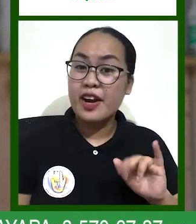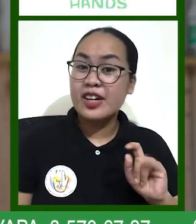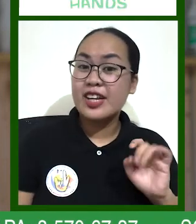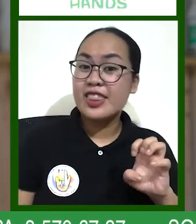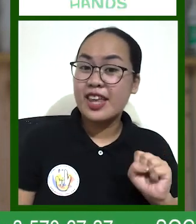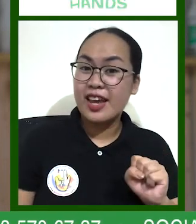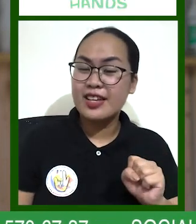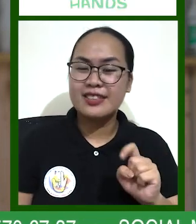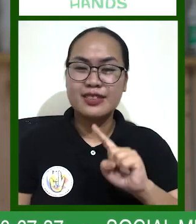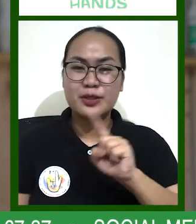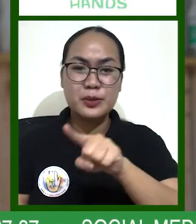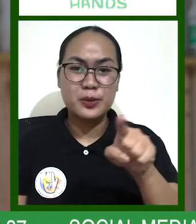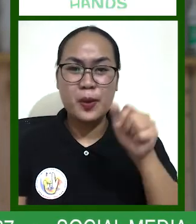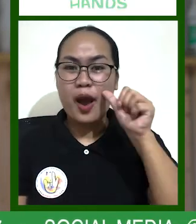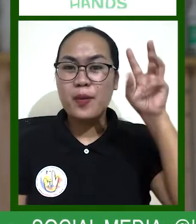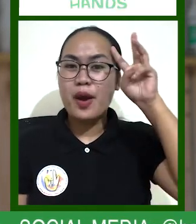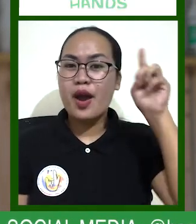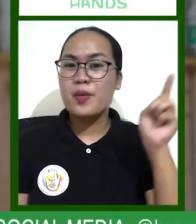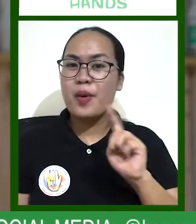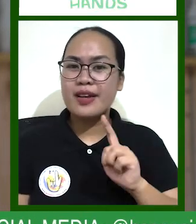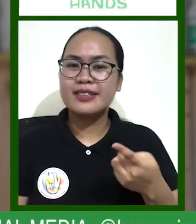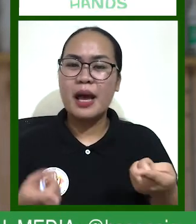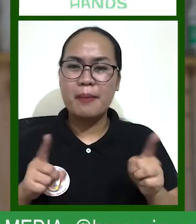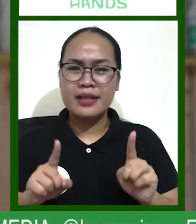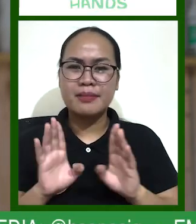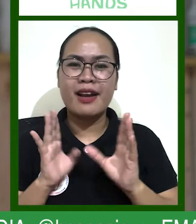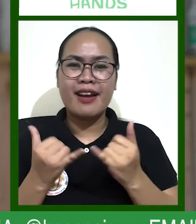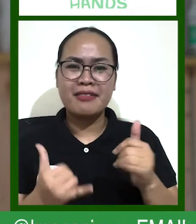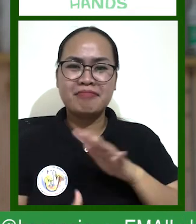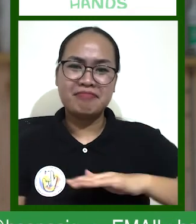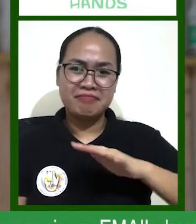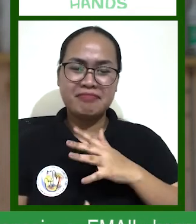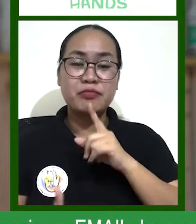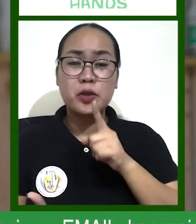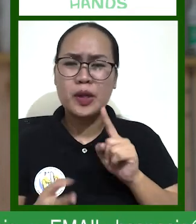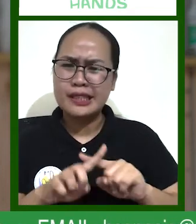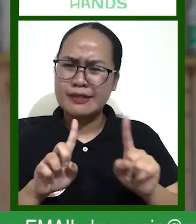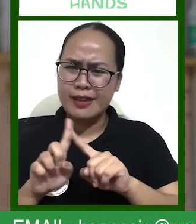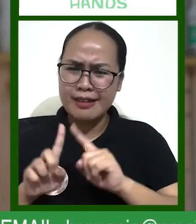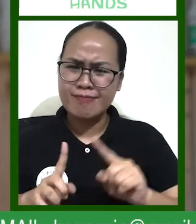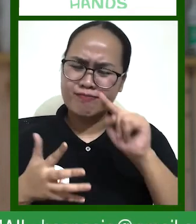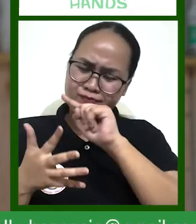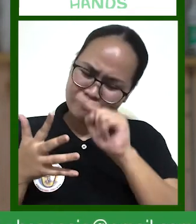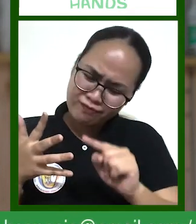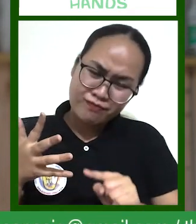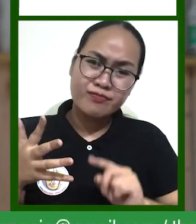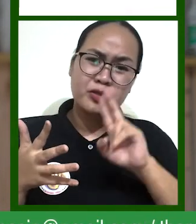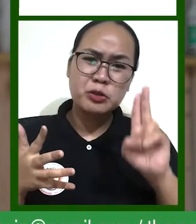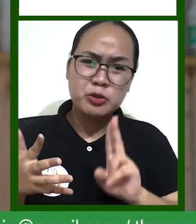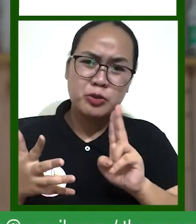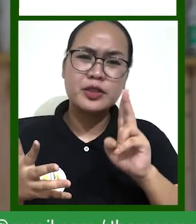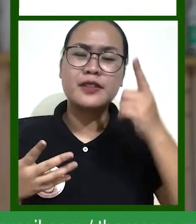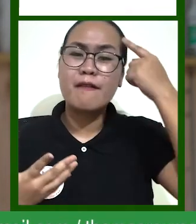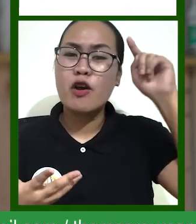naman po ang mga ganap dito sa barangay. Sabi ko nga po, lahat na po ng avenues o ng mga tools ginagamit namin para